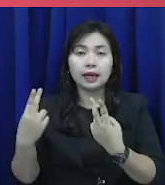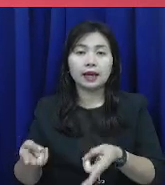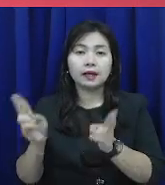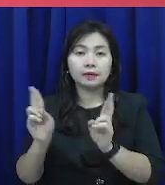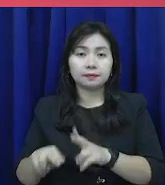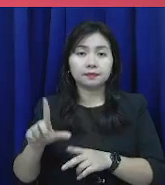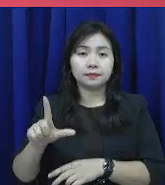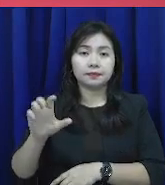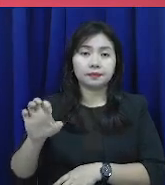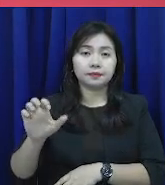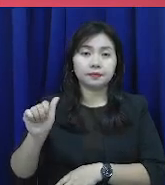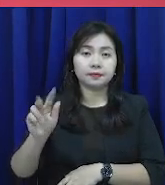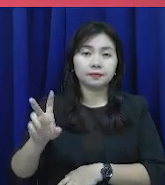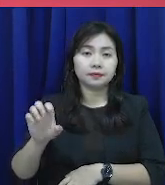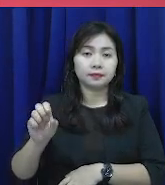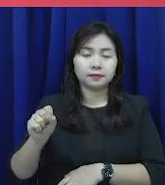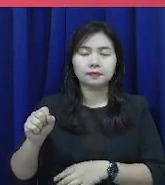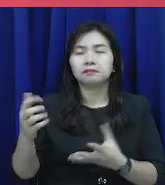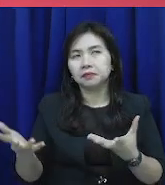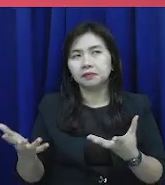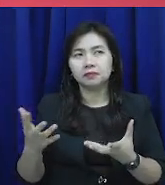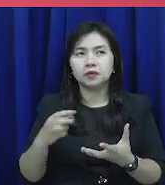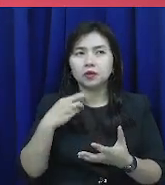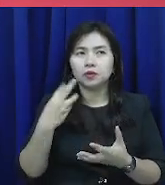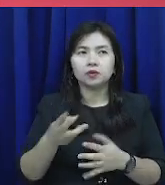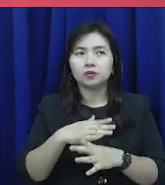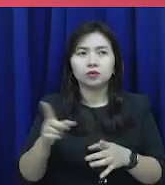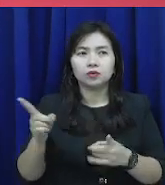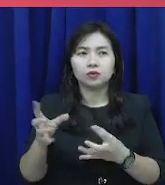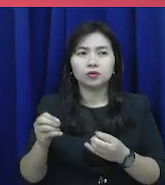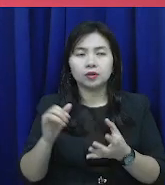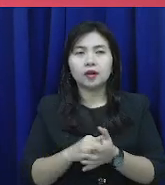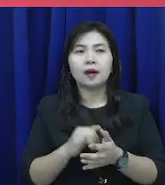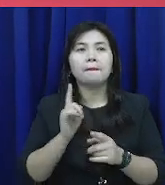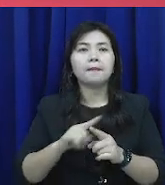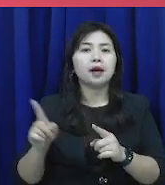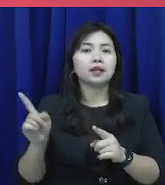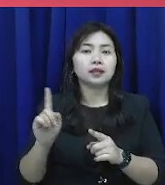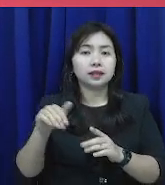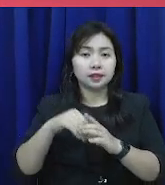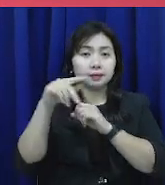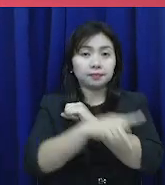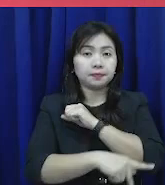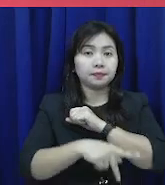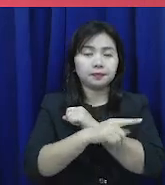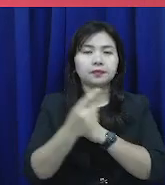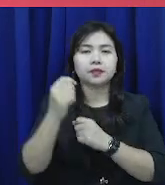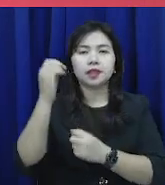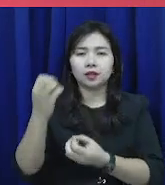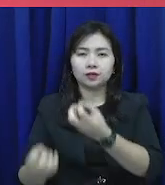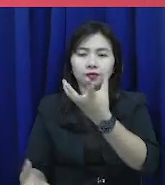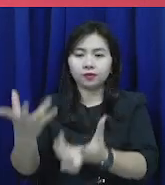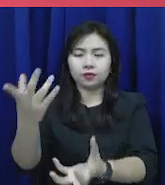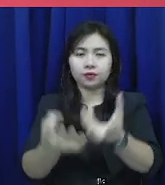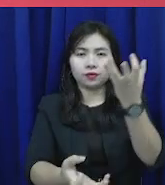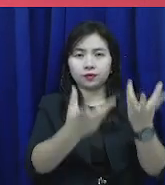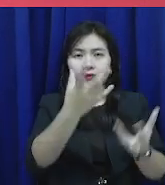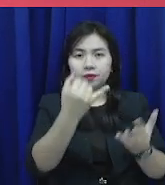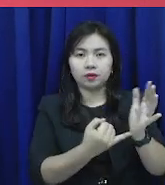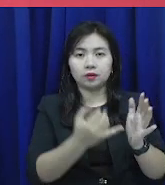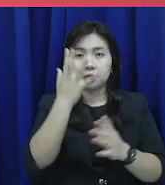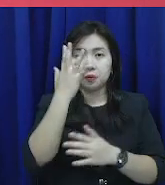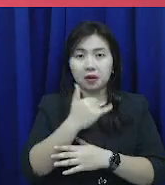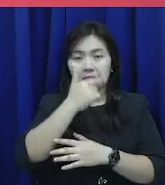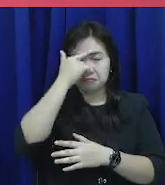nagagawa dito on the urban places because pinagbabawal na yan pero nangyayari sa provinces sinusunog na po yan bakit tuyo na yun